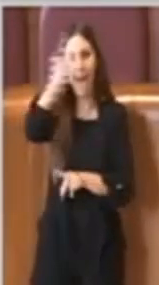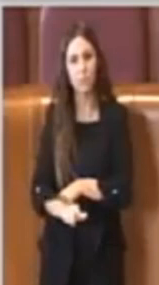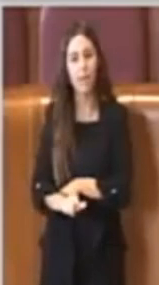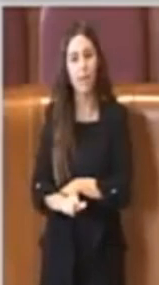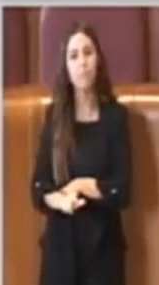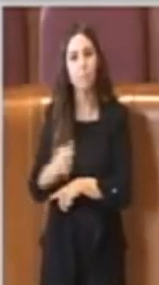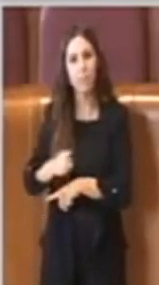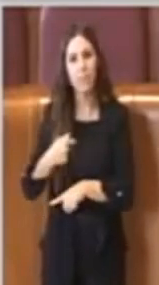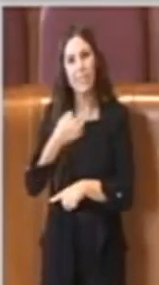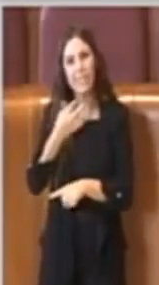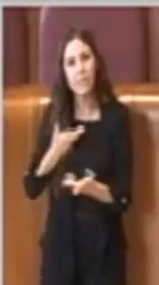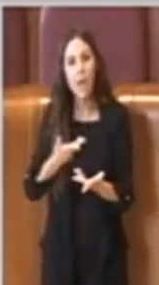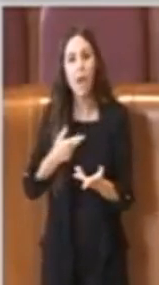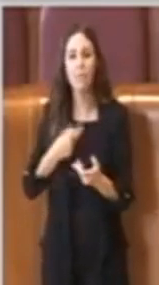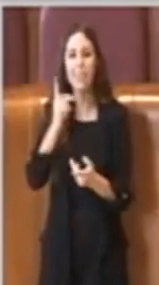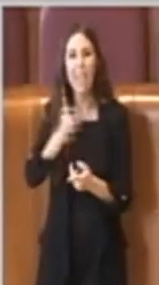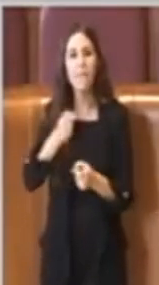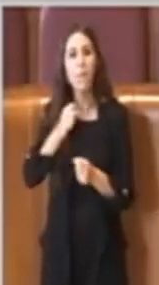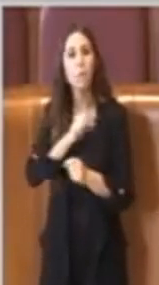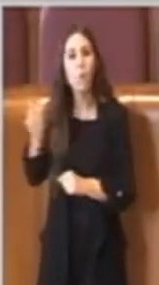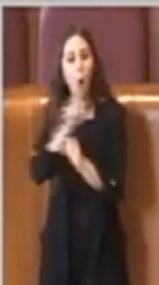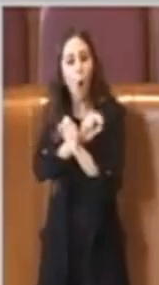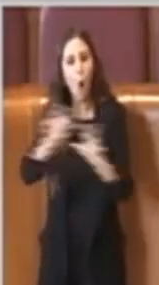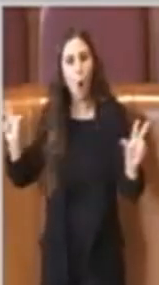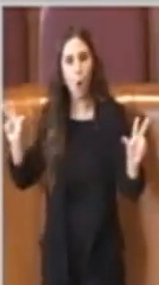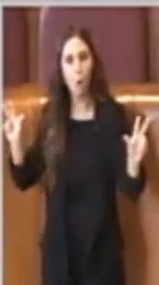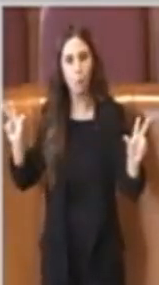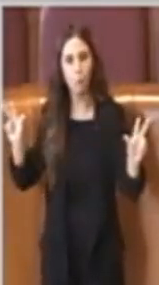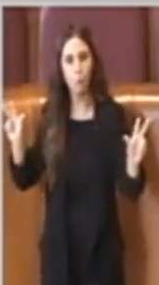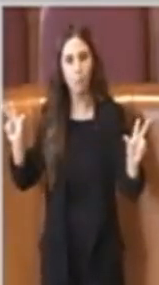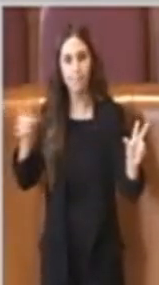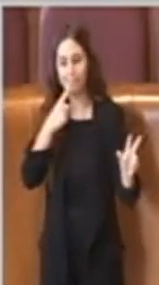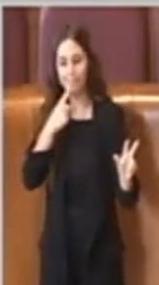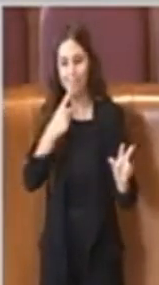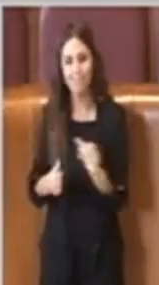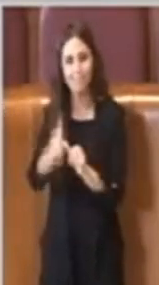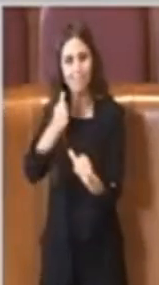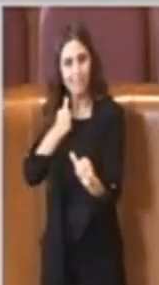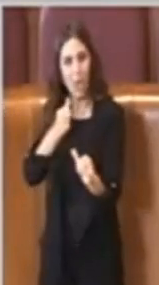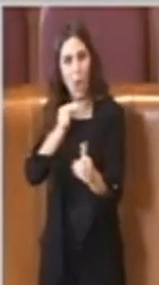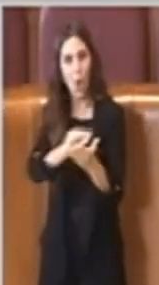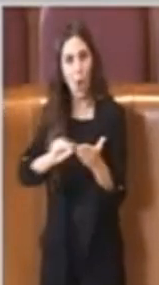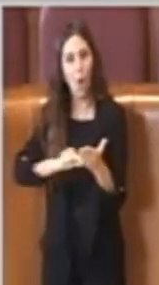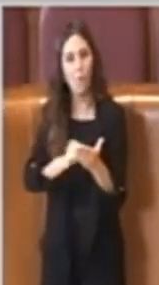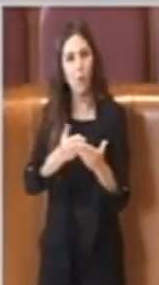quindi va soltanto comunicata e anticipo il voto favorevole del movimento 5 stelle